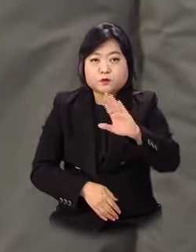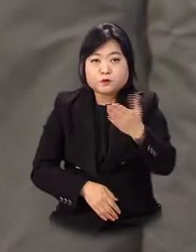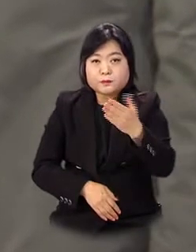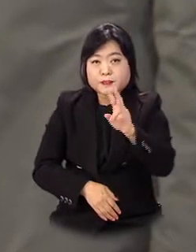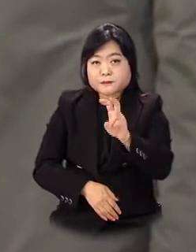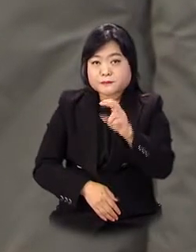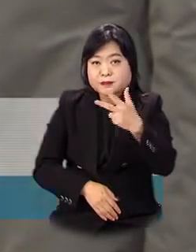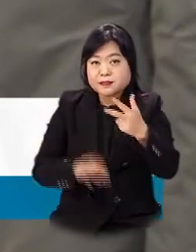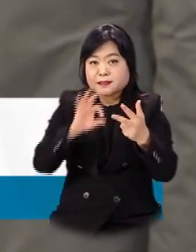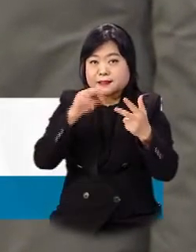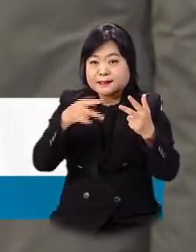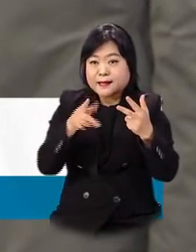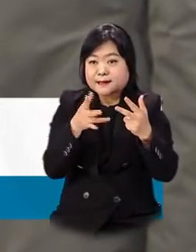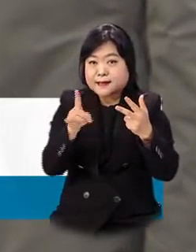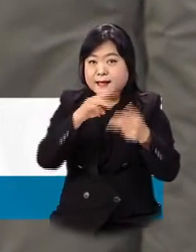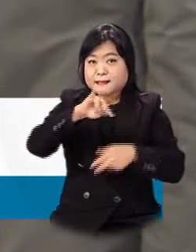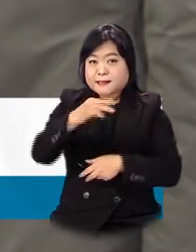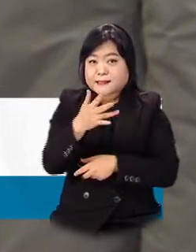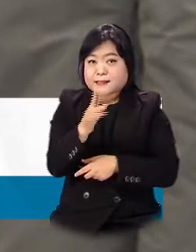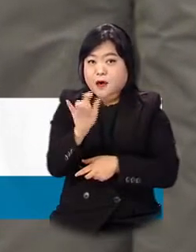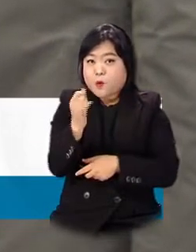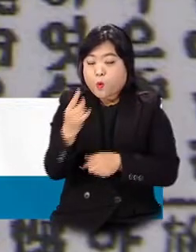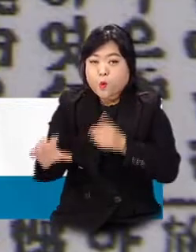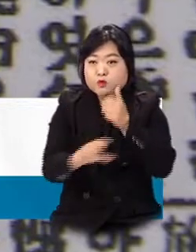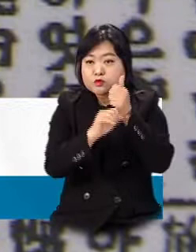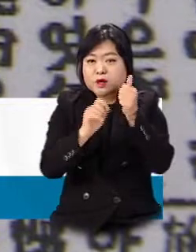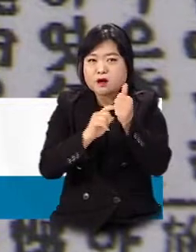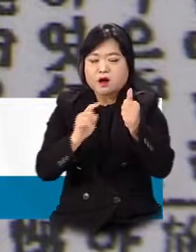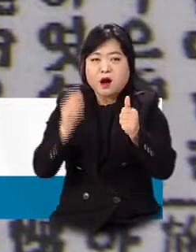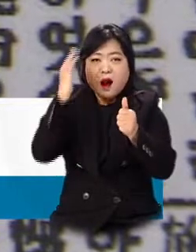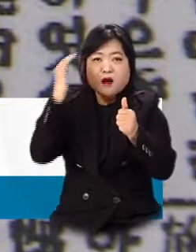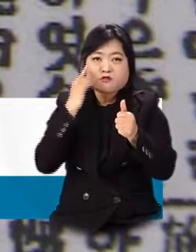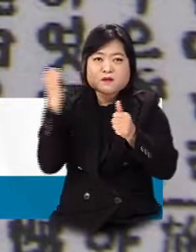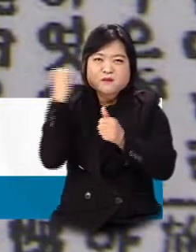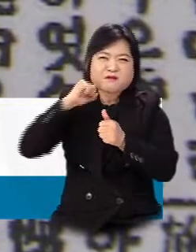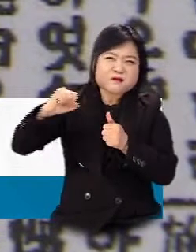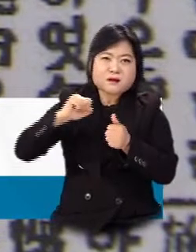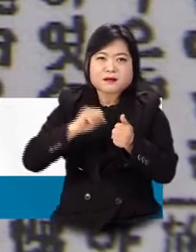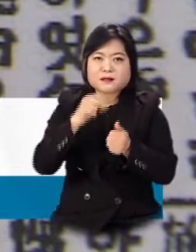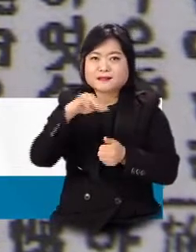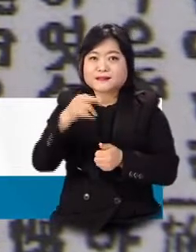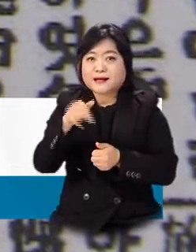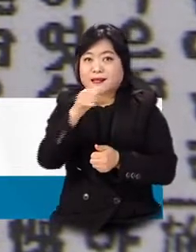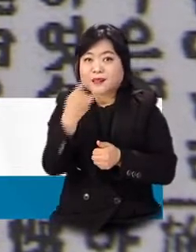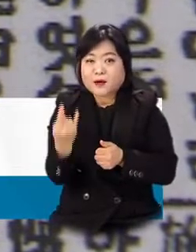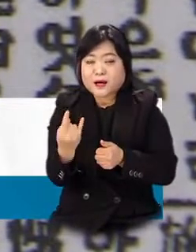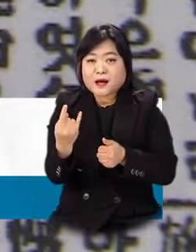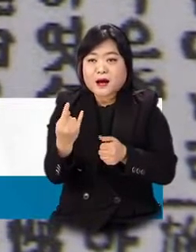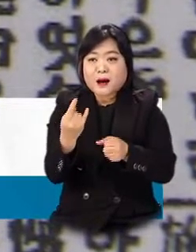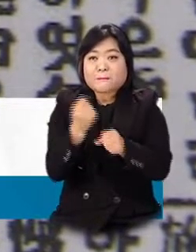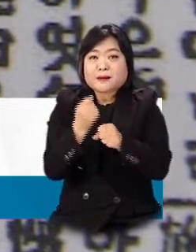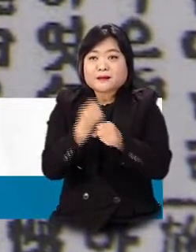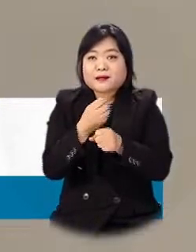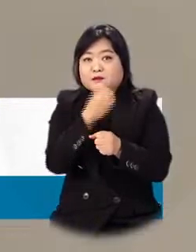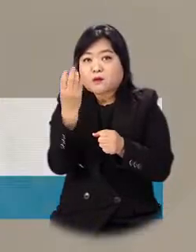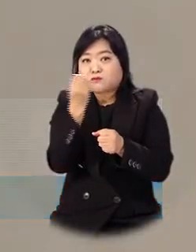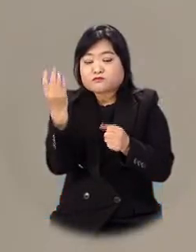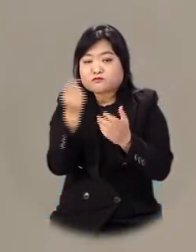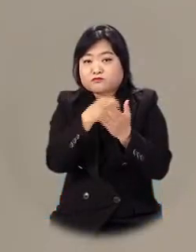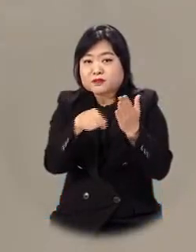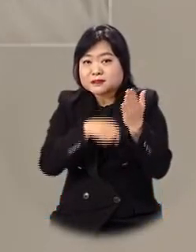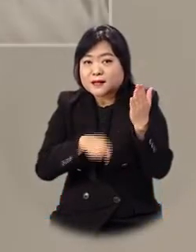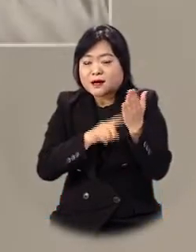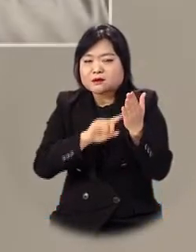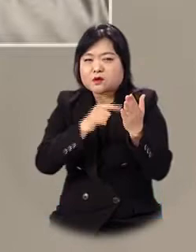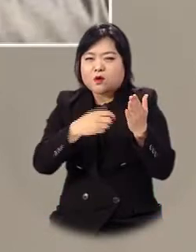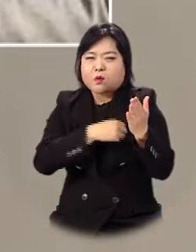1927년 이상재, 신채호 등이 주도해 결성한 국내 최대 항일단체 신관회가 선산지회를 만들었다는 신문기사입니다. 여러